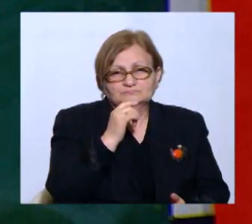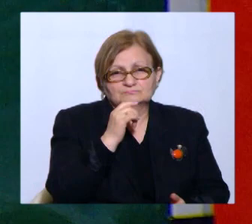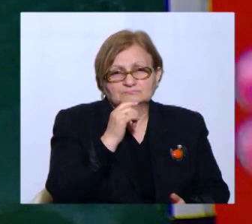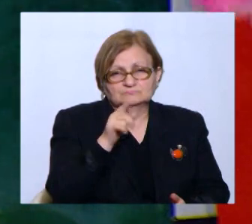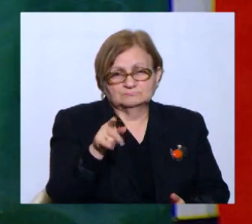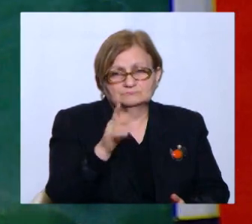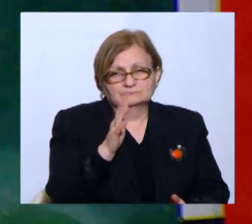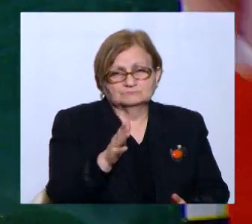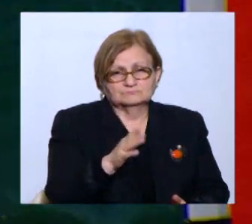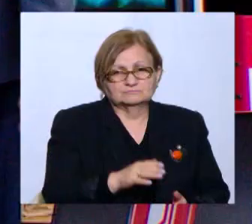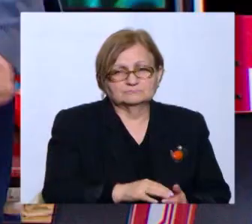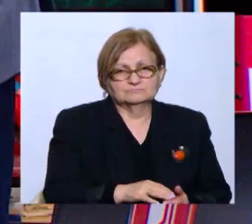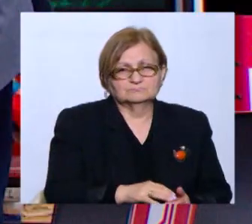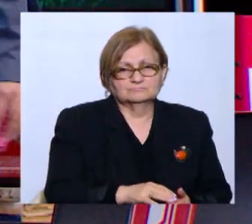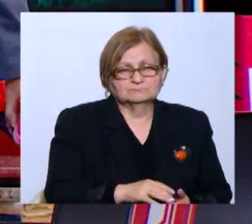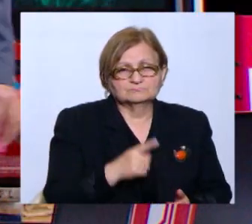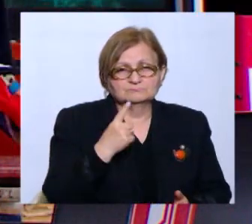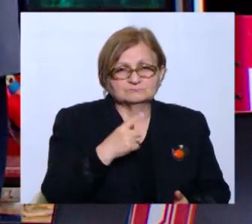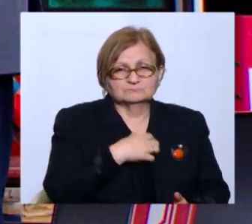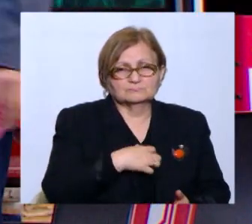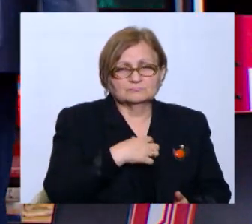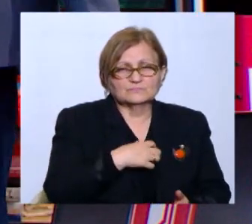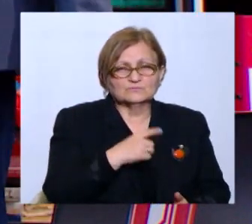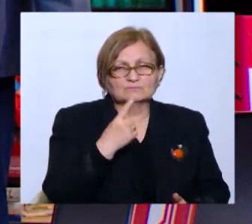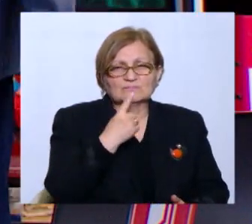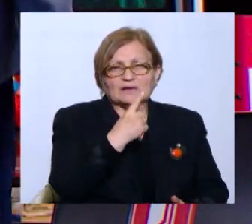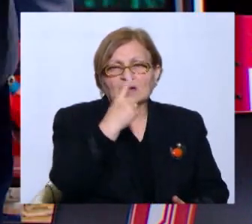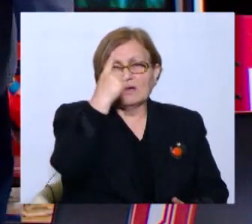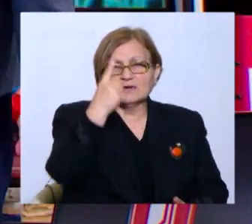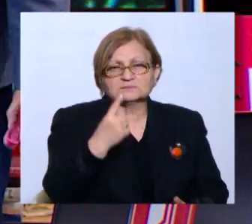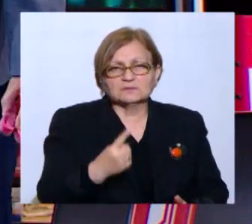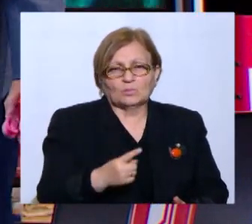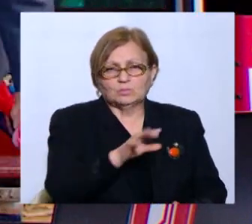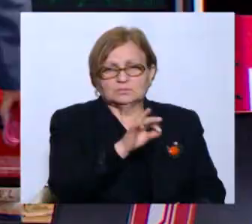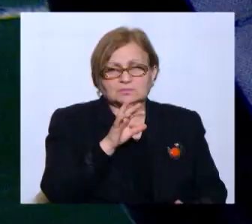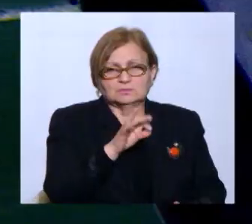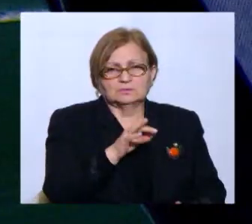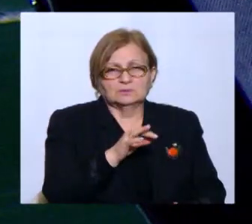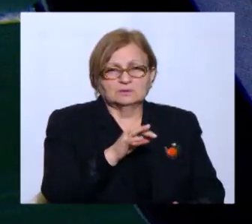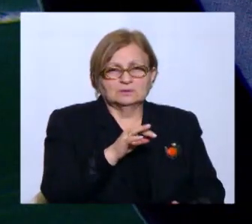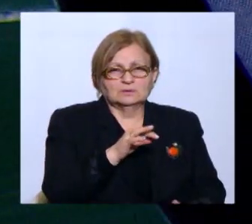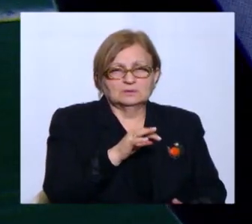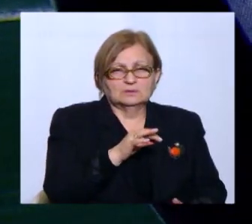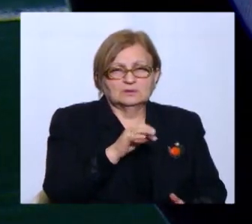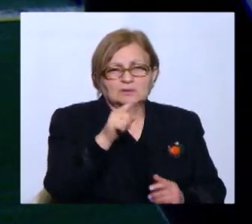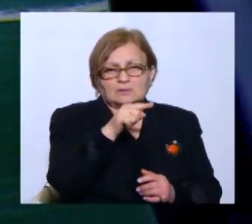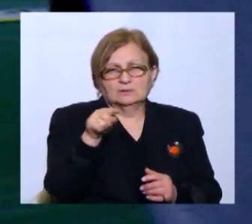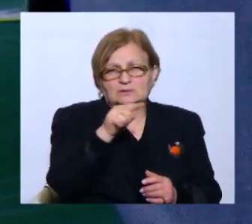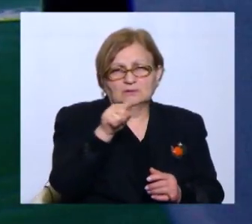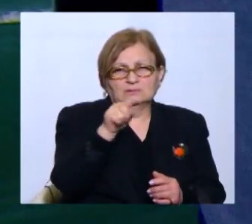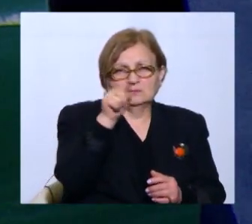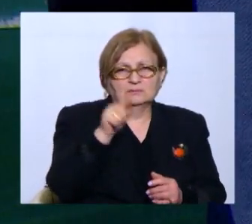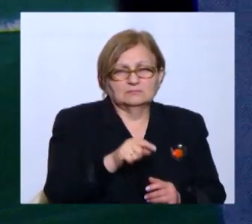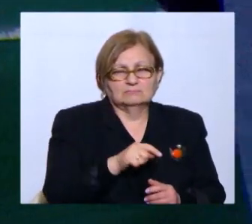და აქ იქნება ძალიან მნიშვნელოვანი ერთეულის შერჩევა. აქ ჩვენ 8-მდე ავდივართ, ამიტომ მოდით დავყოთ ისე, რომ გამოვიდეს,